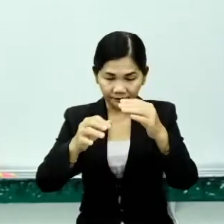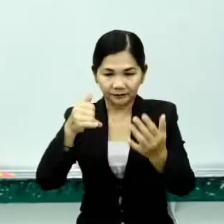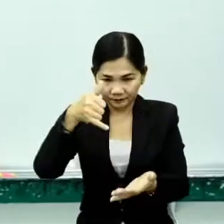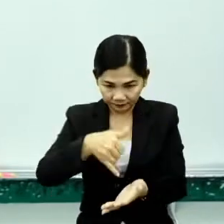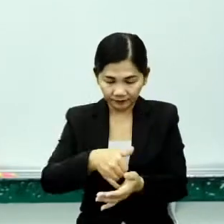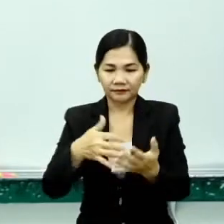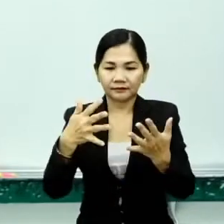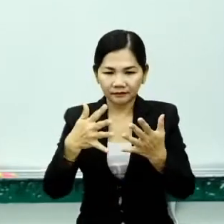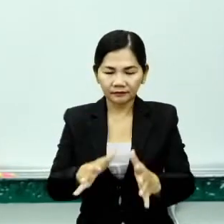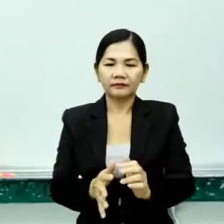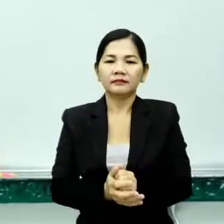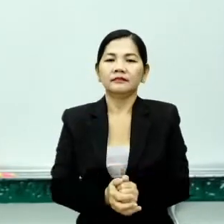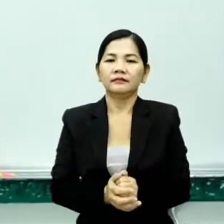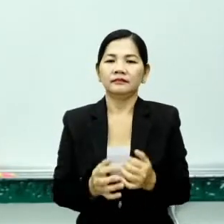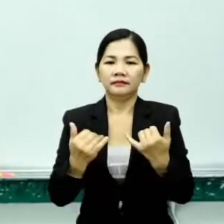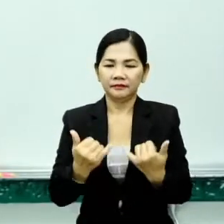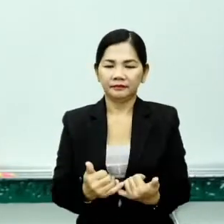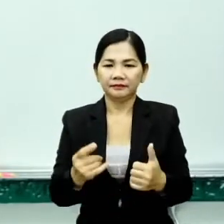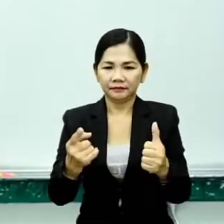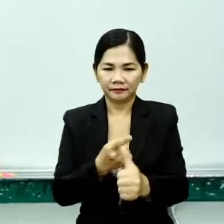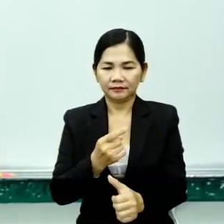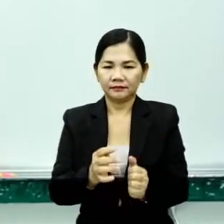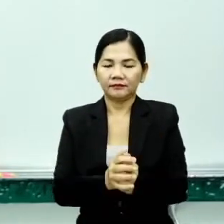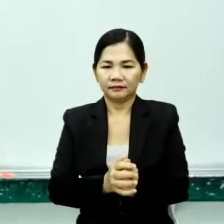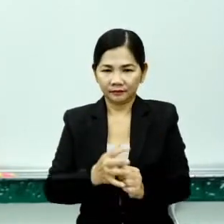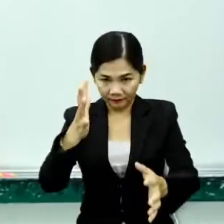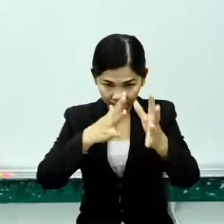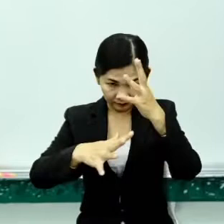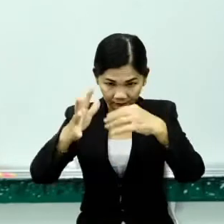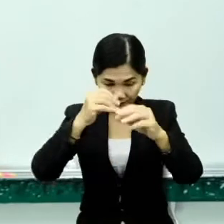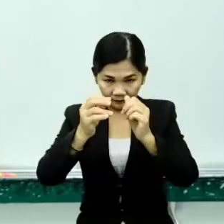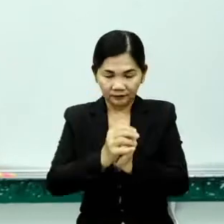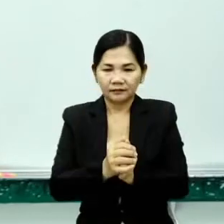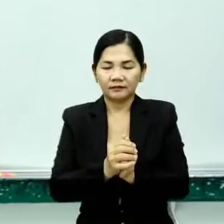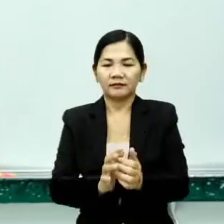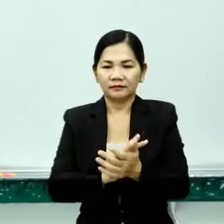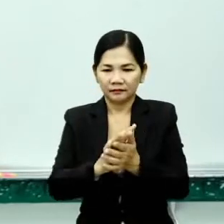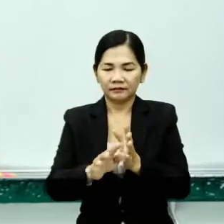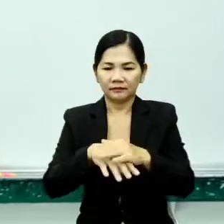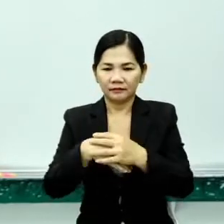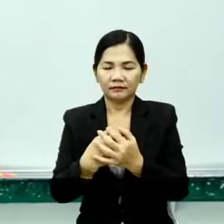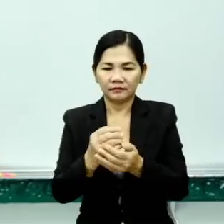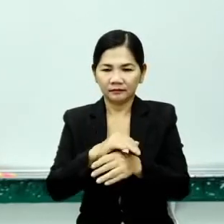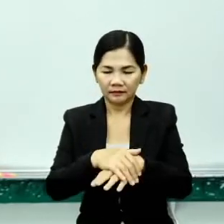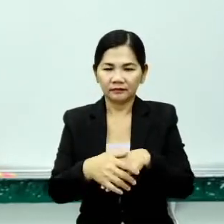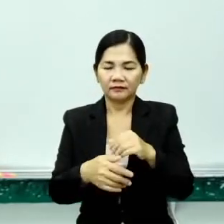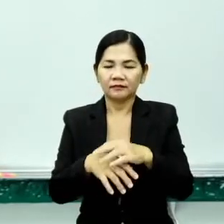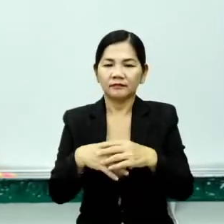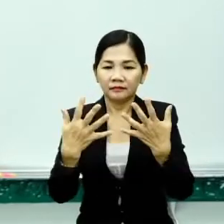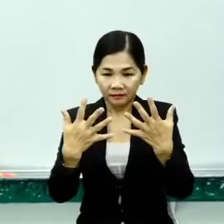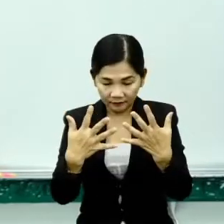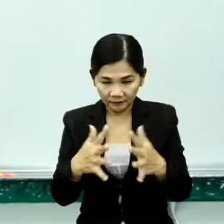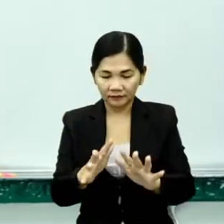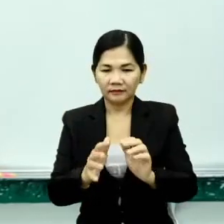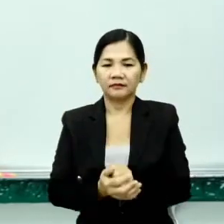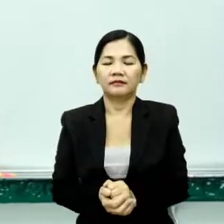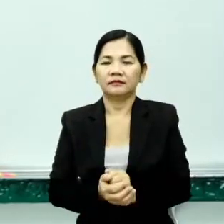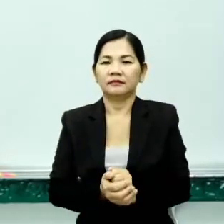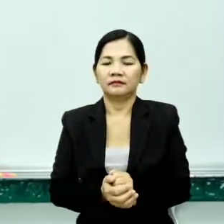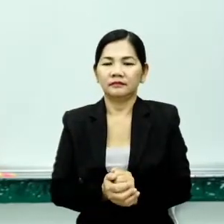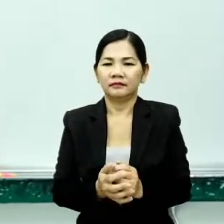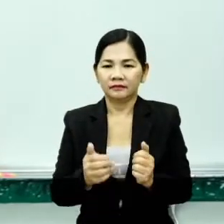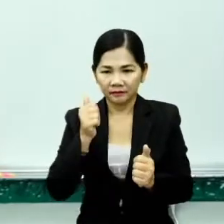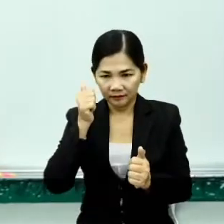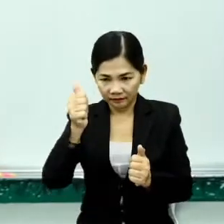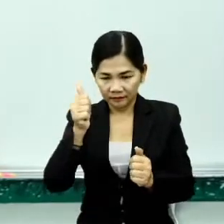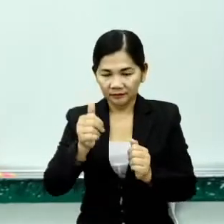thằng ngày này hai nà con. Chà, chẳng muốn nâng con cho rùm riêng chùm mùi nhạc rú, ta con bạn liên xâm ạc đầy rồi rồi hai rồi nơi con. Chà,